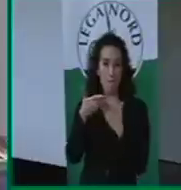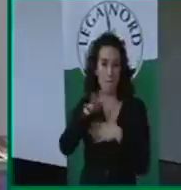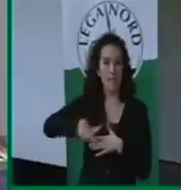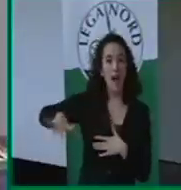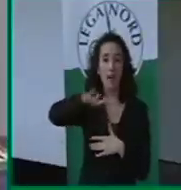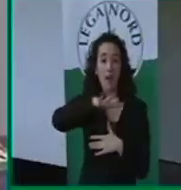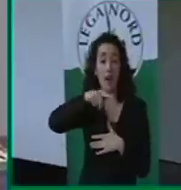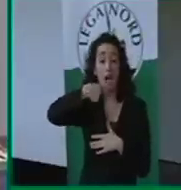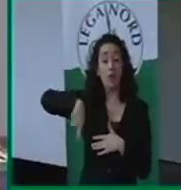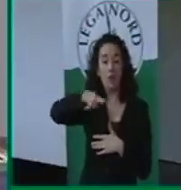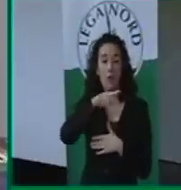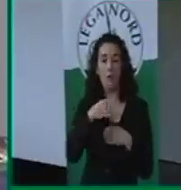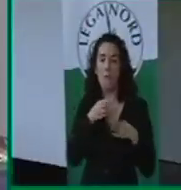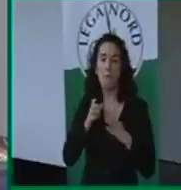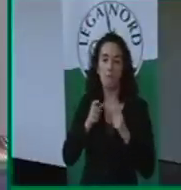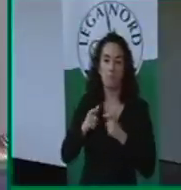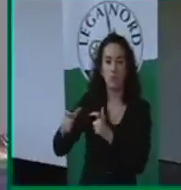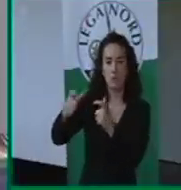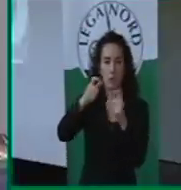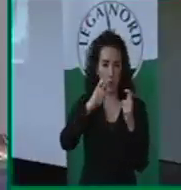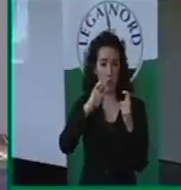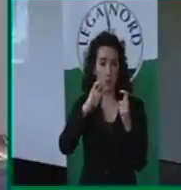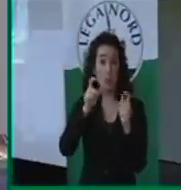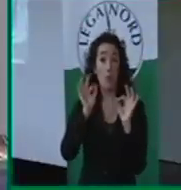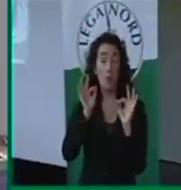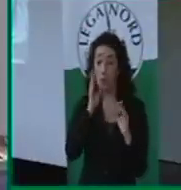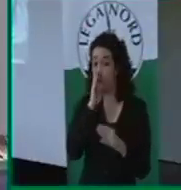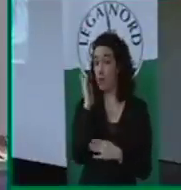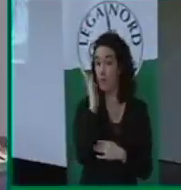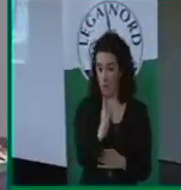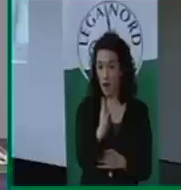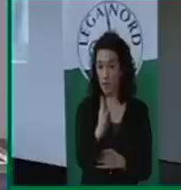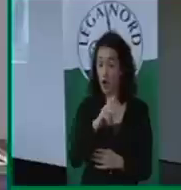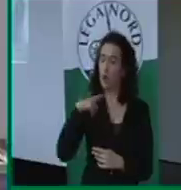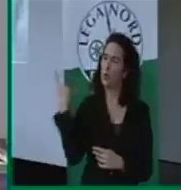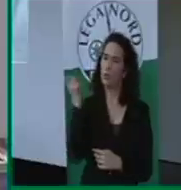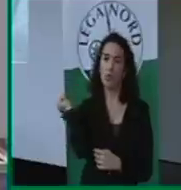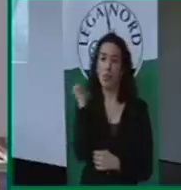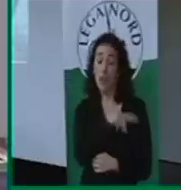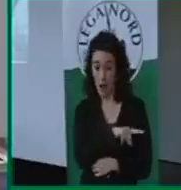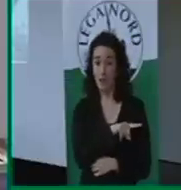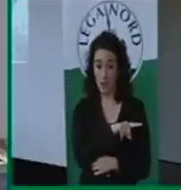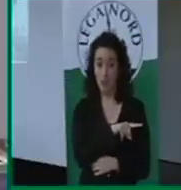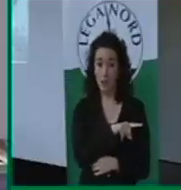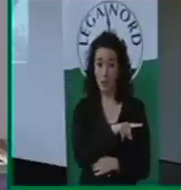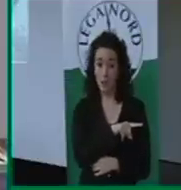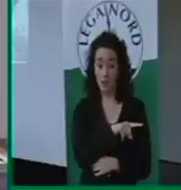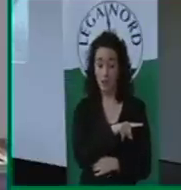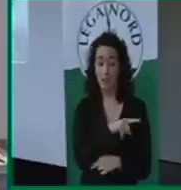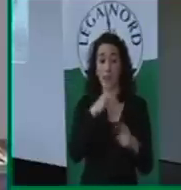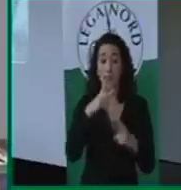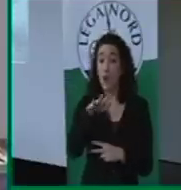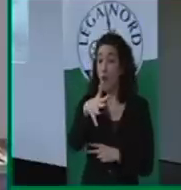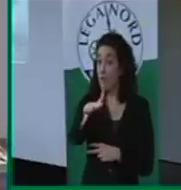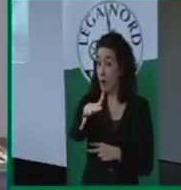sosteniamo oggi con la diretta streaming attraverso i nostri portali tutto gratuito a differenza di chi A breve comincerà uno Show